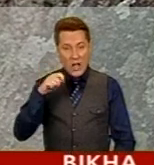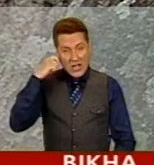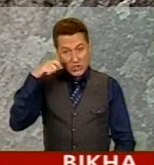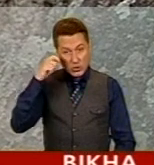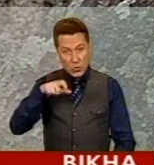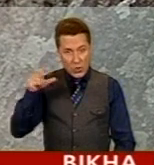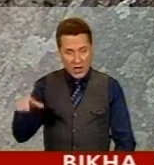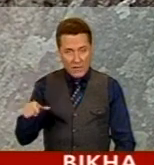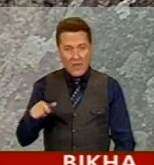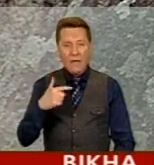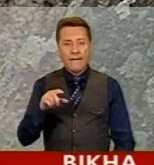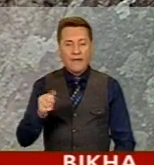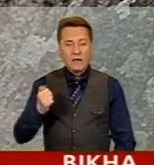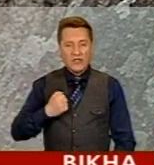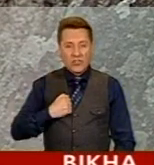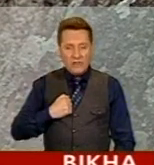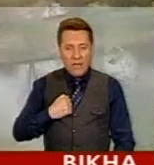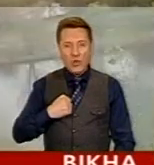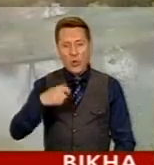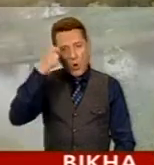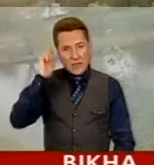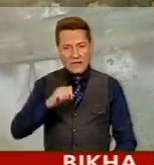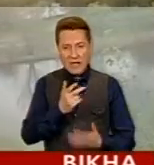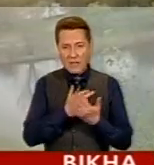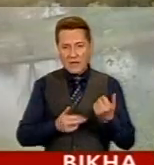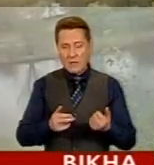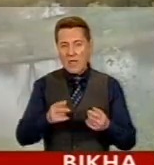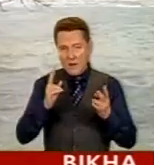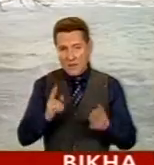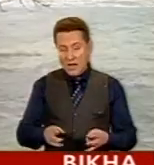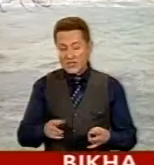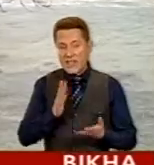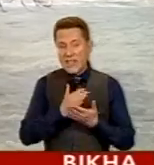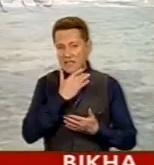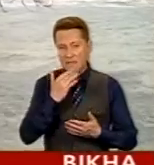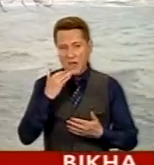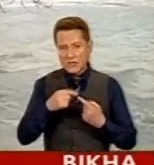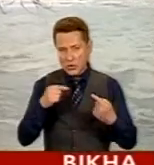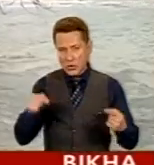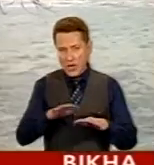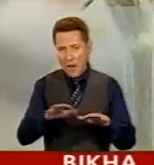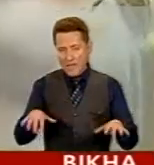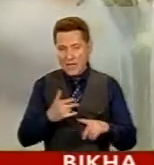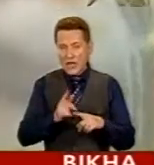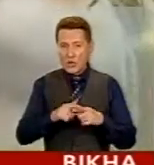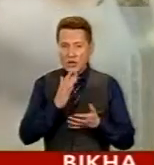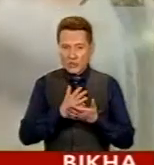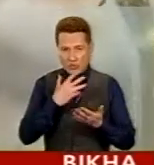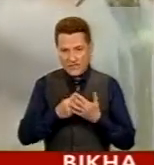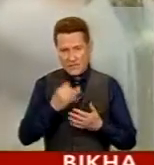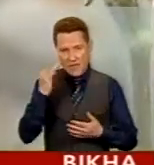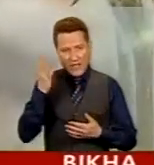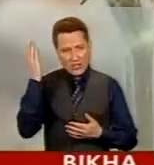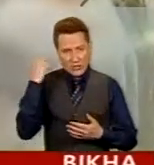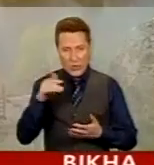сожалению, казаки потерпели поражение. Есть масса других объектов, которые несут себе историю. Туристичний сезон в